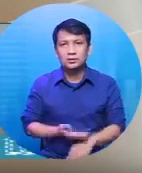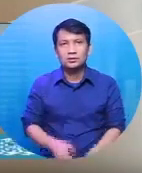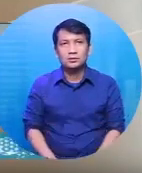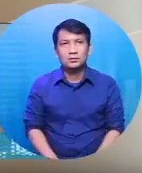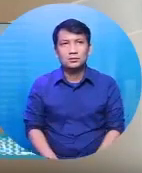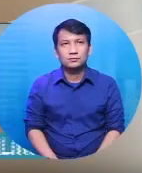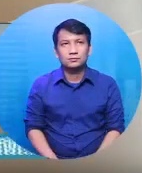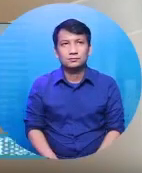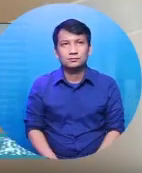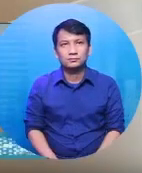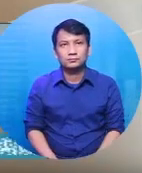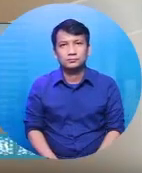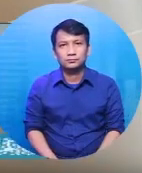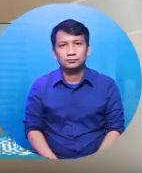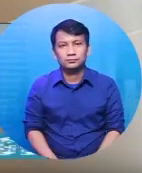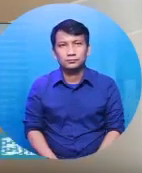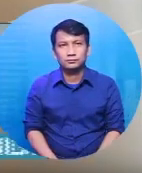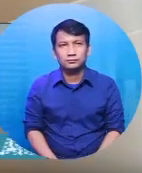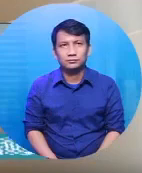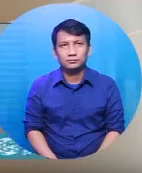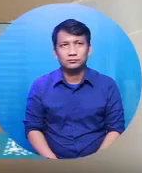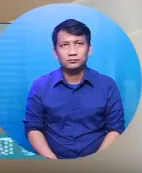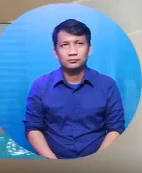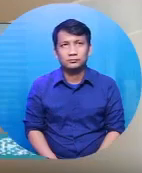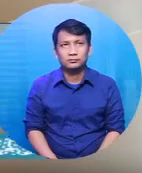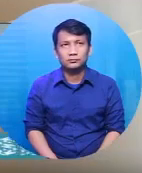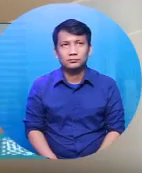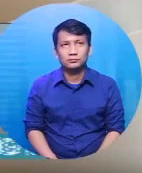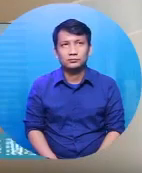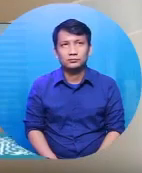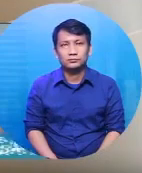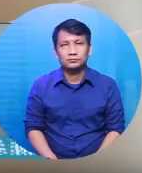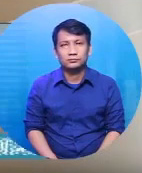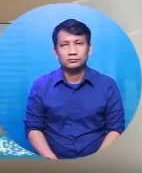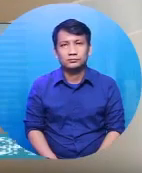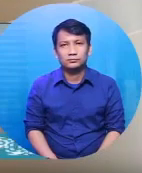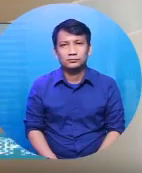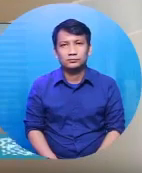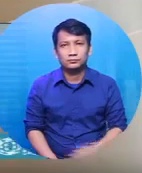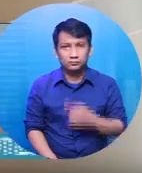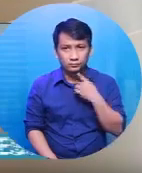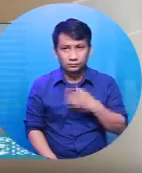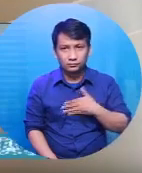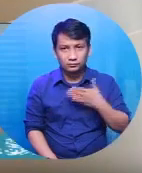Nay. Ganito na lang po. Tapusin natin to. Ma'am Rochelle, willing ka ba magbigay o hindi?